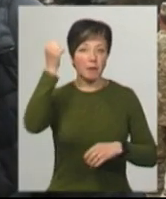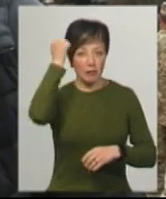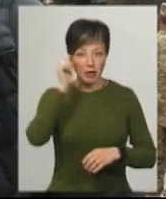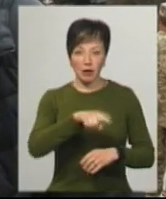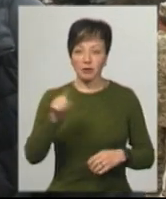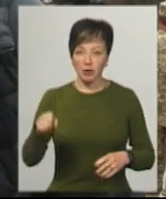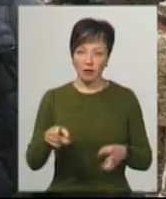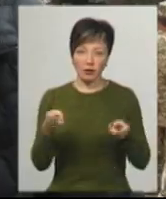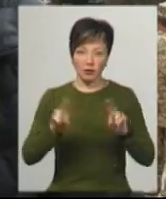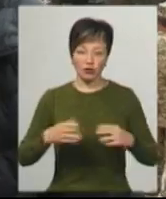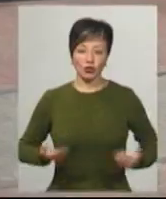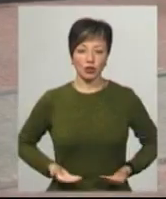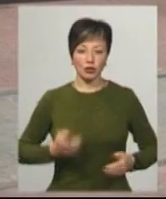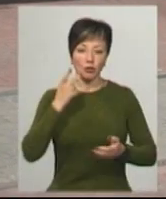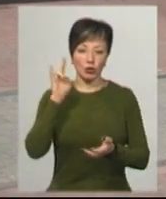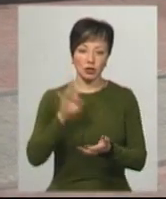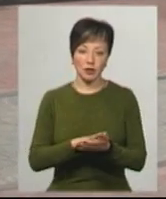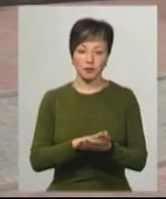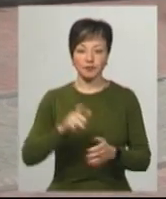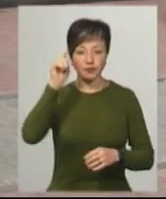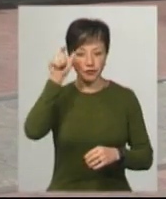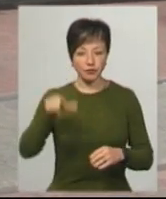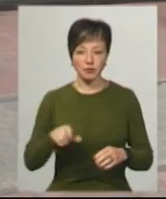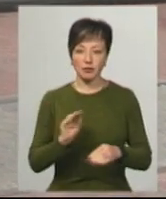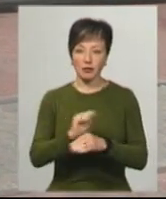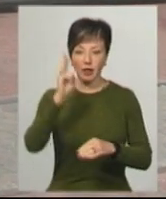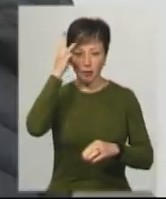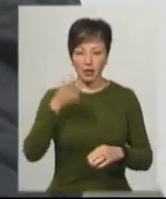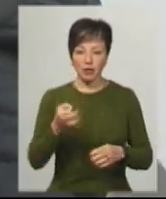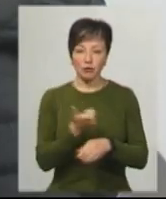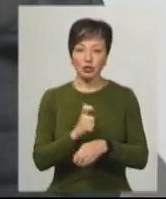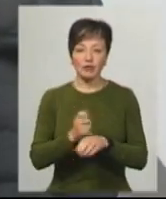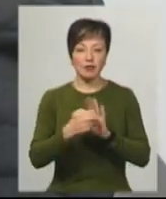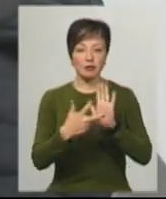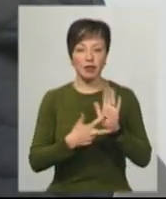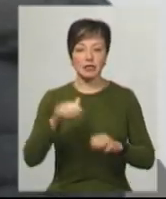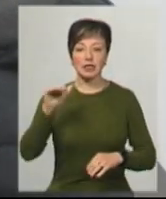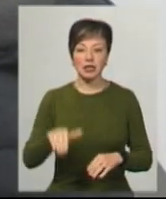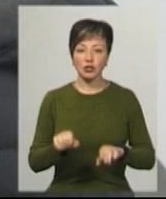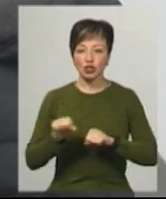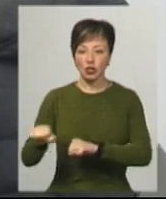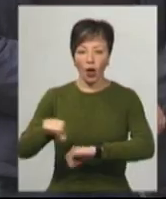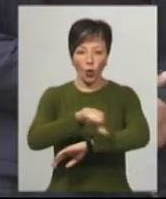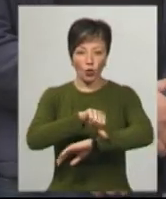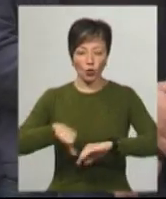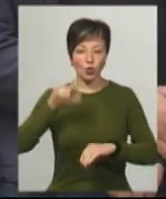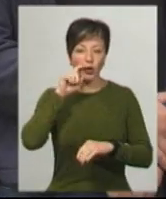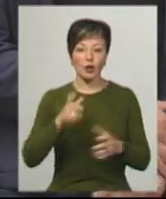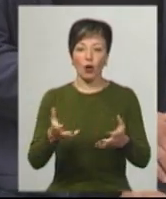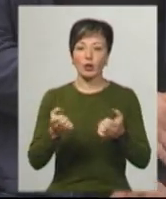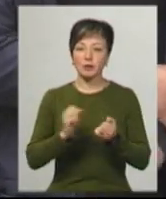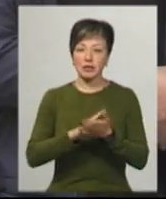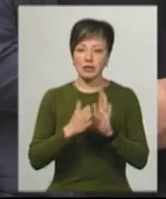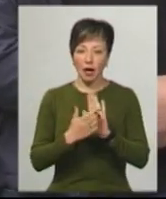серцях, вони будуть жити в нами постійно. Чоловік додає, на Хмельниччині більше 18 тисяч тих, хто захищає кордони України та отримали